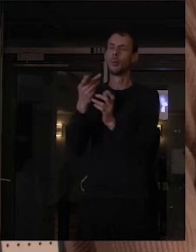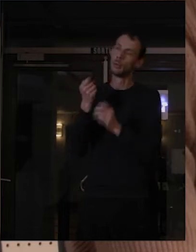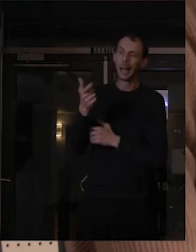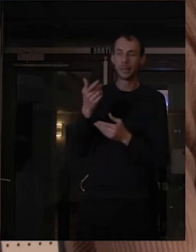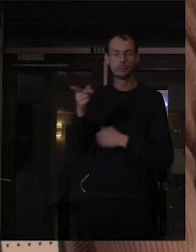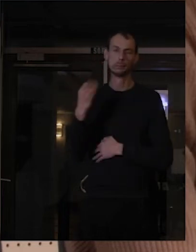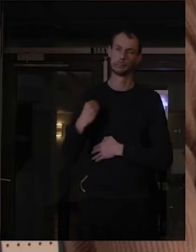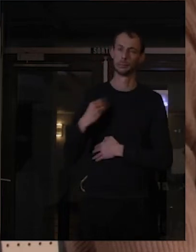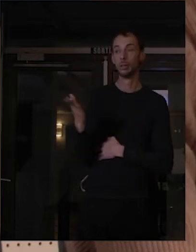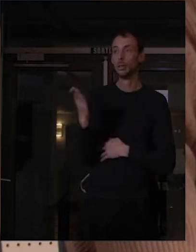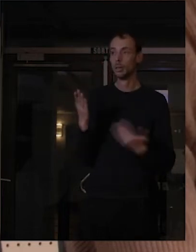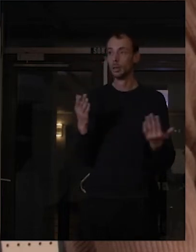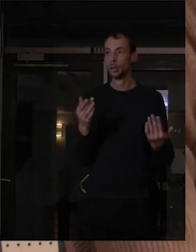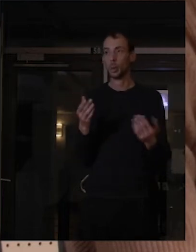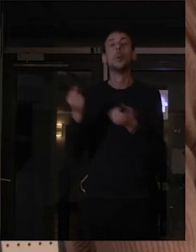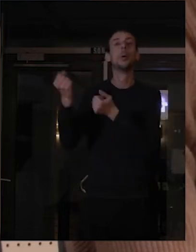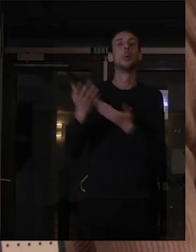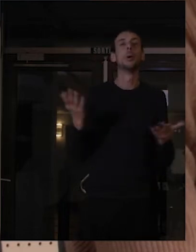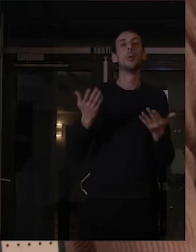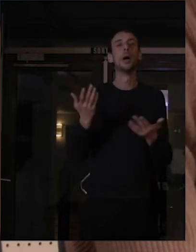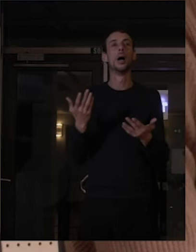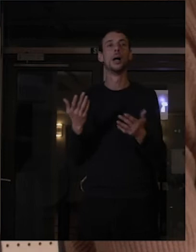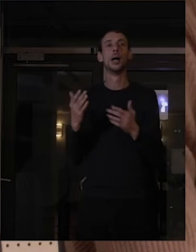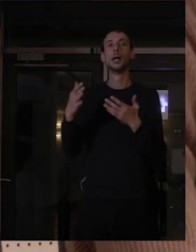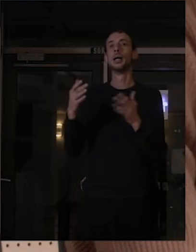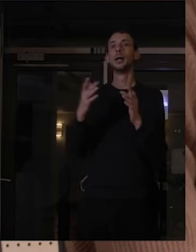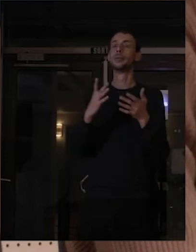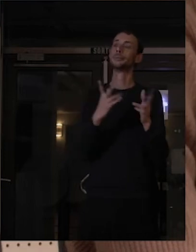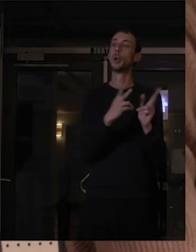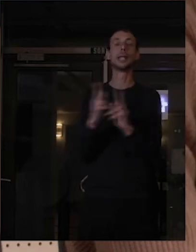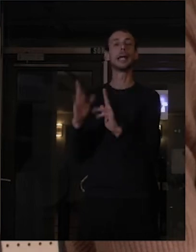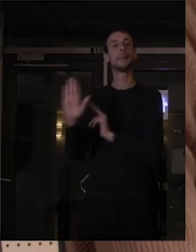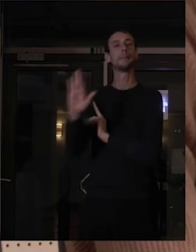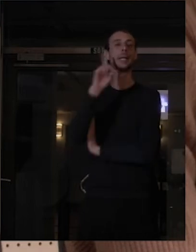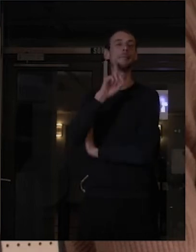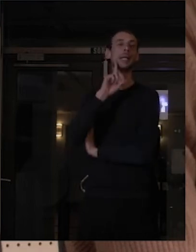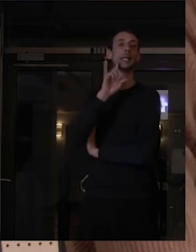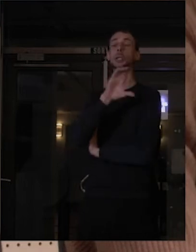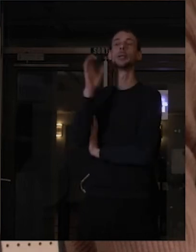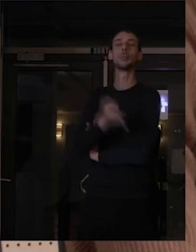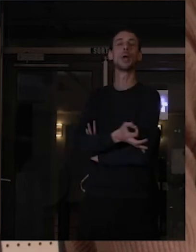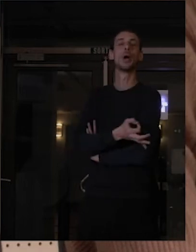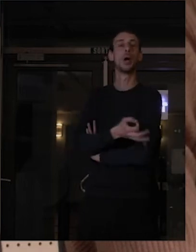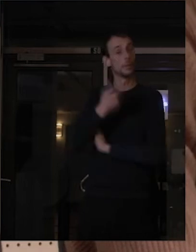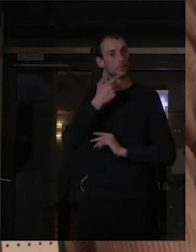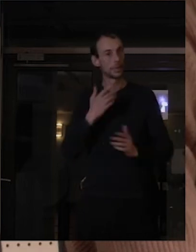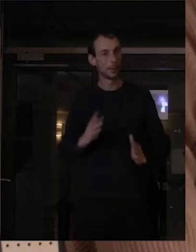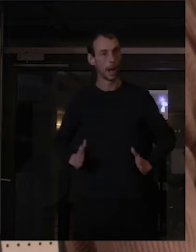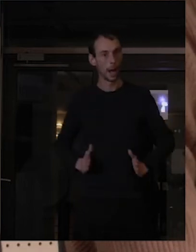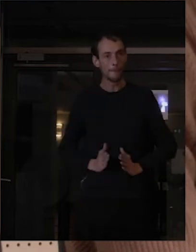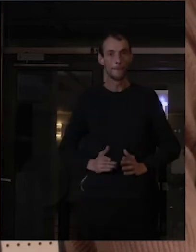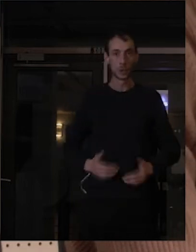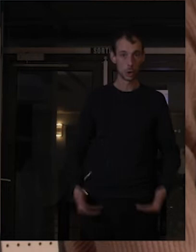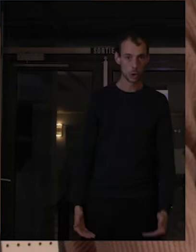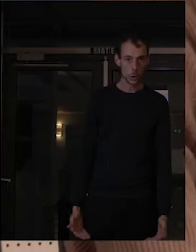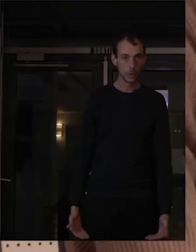proposent maintenant des gammes 100% féminines, mais qui du coup sont extrêmement cintrées, donc des shorts beaucoup plus courts,